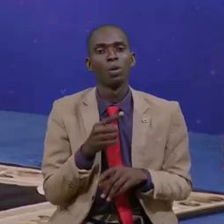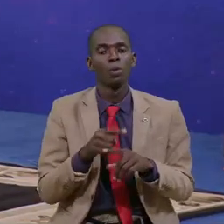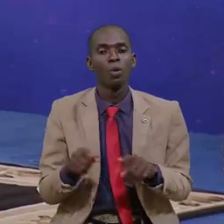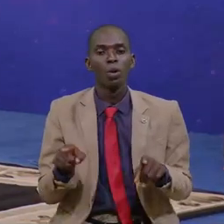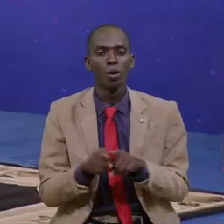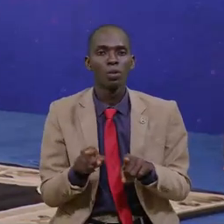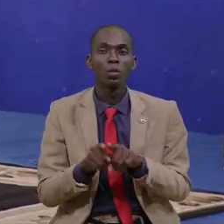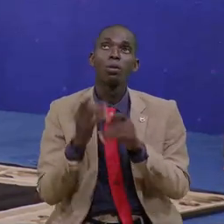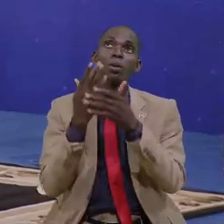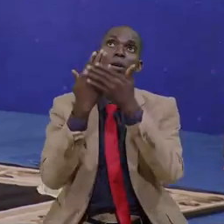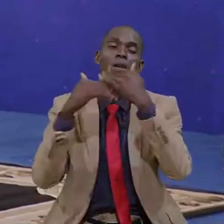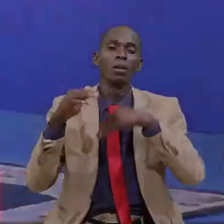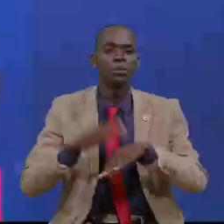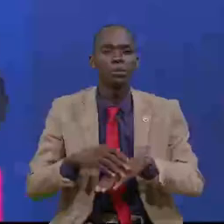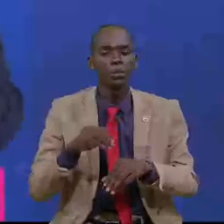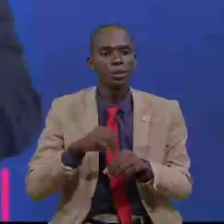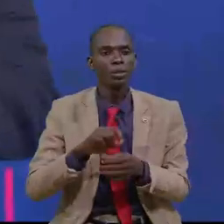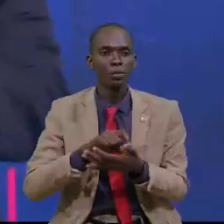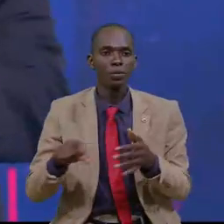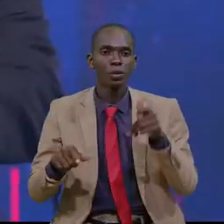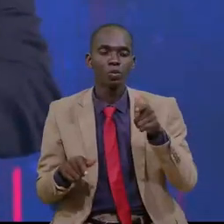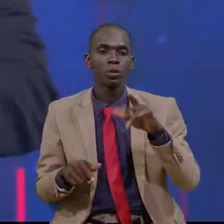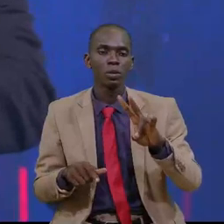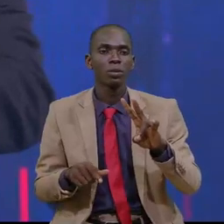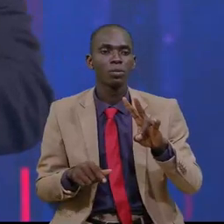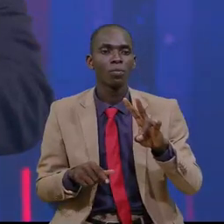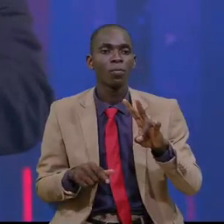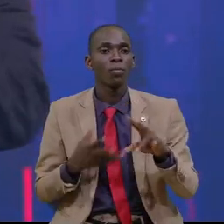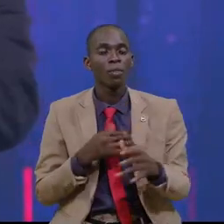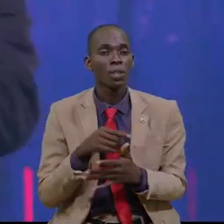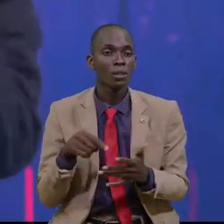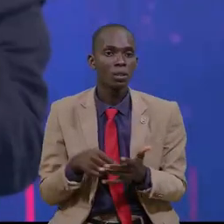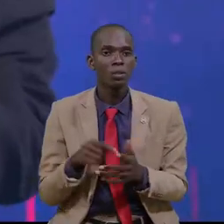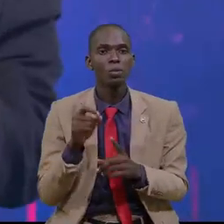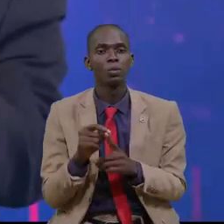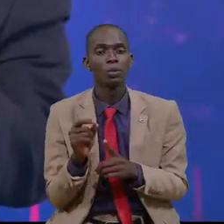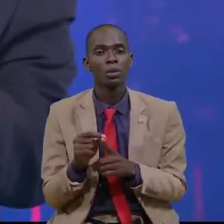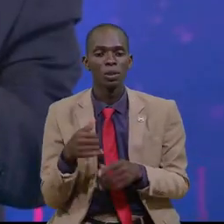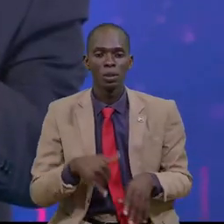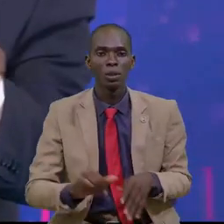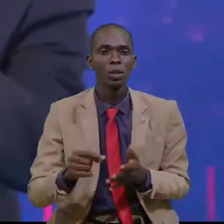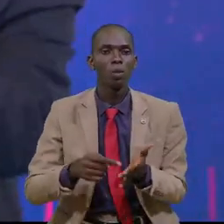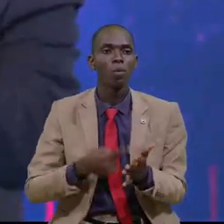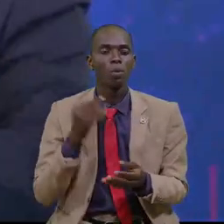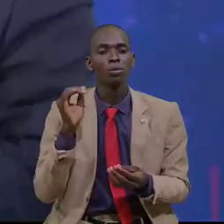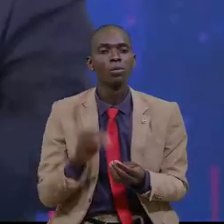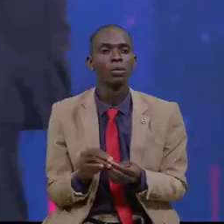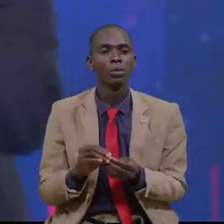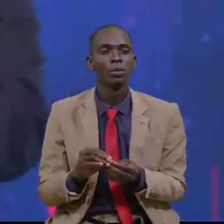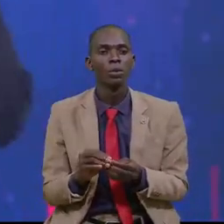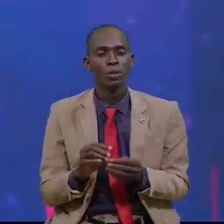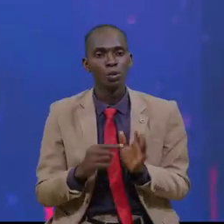ciel. Verset 27, ces mots, une fois encore, indiquent